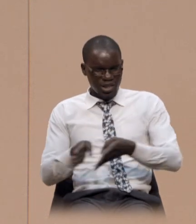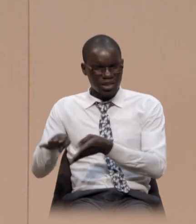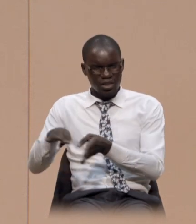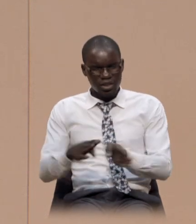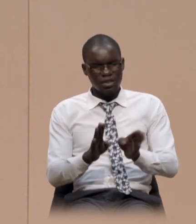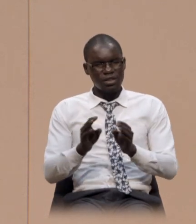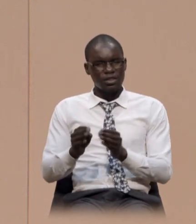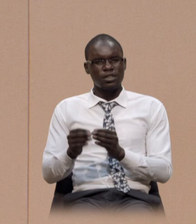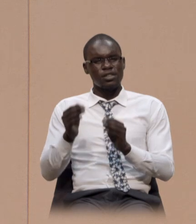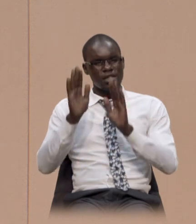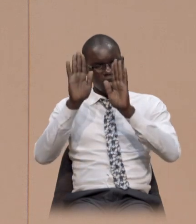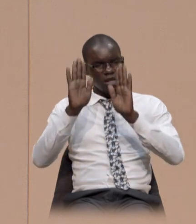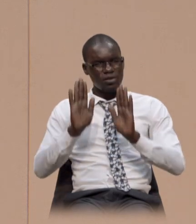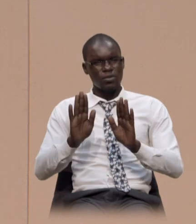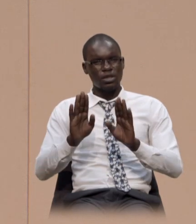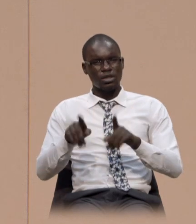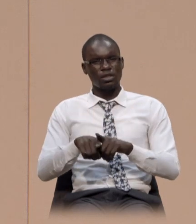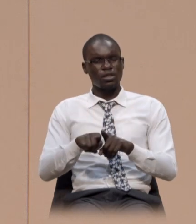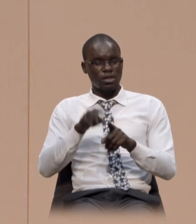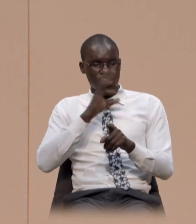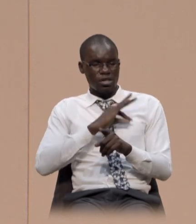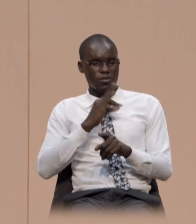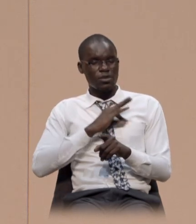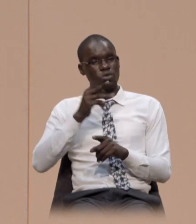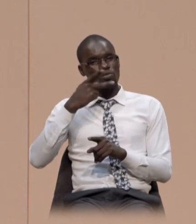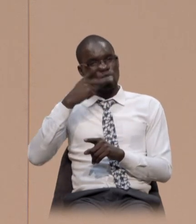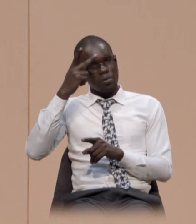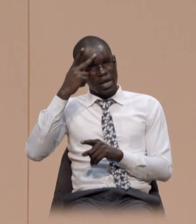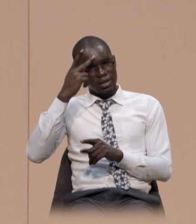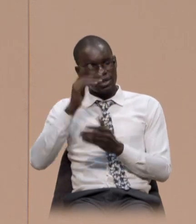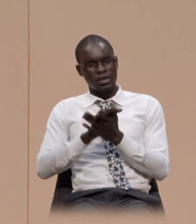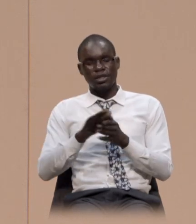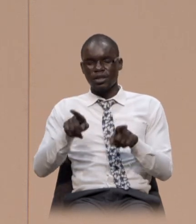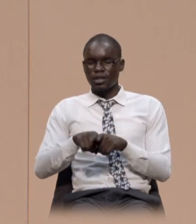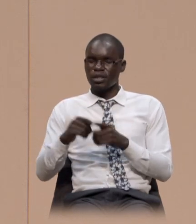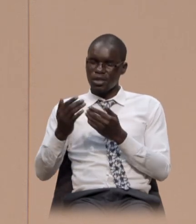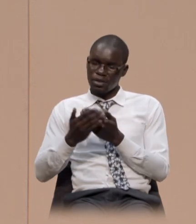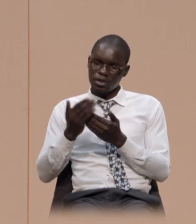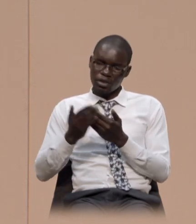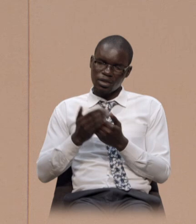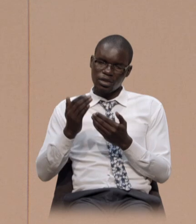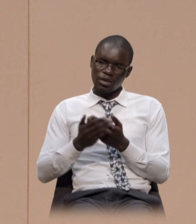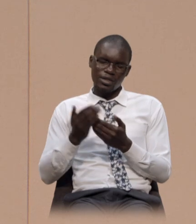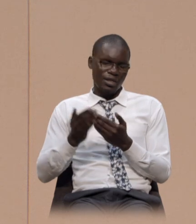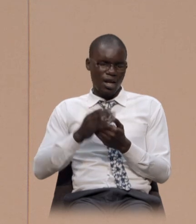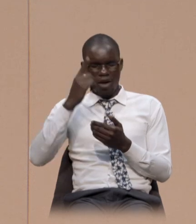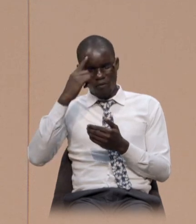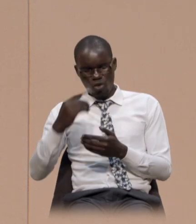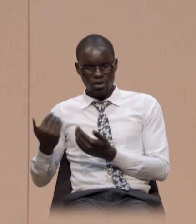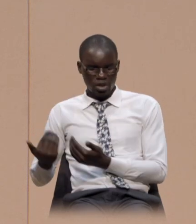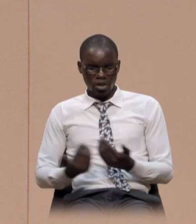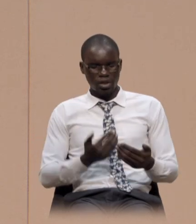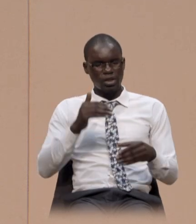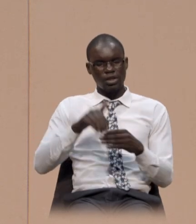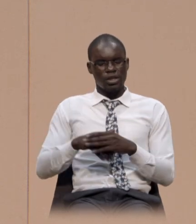amani. Kwa hivyo spiritual parenting ni kwamba unaelekeza watoto katika mwongozo ya